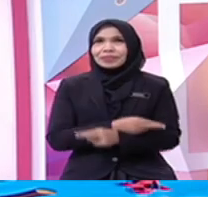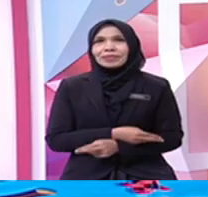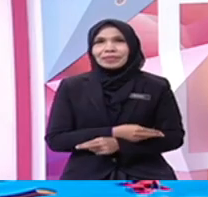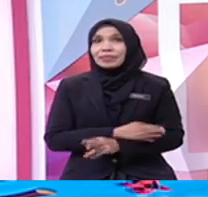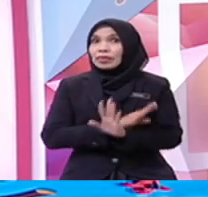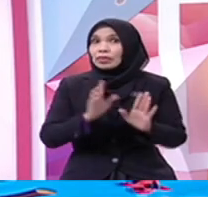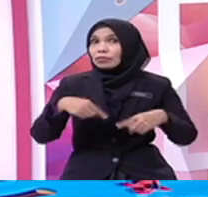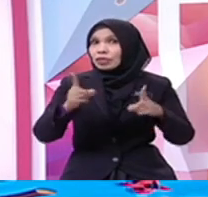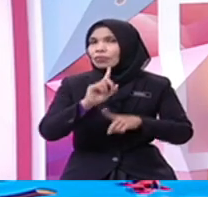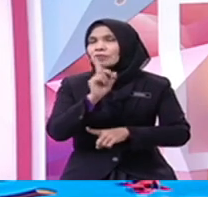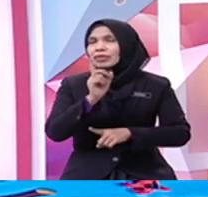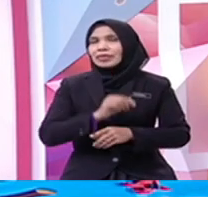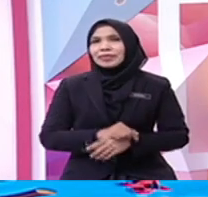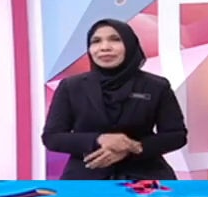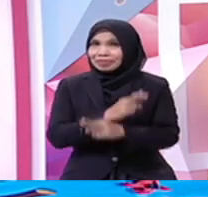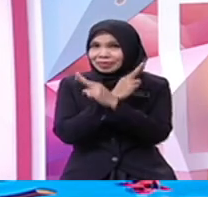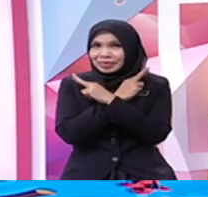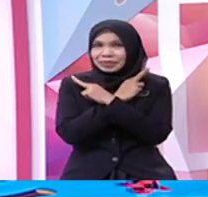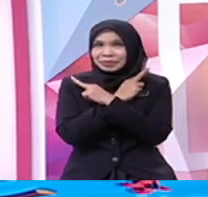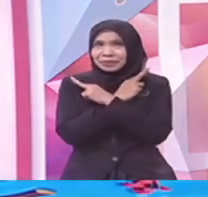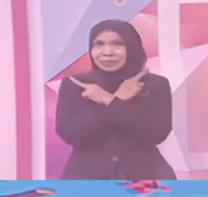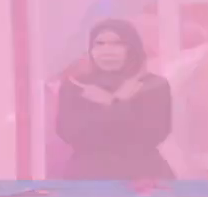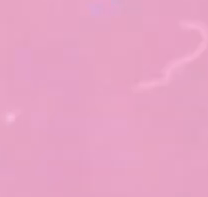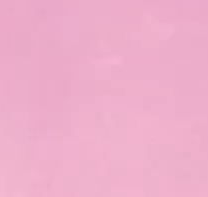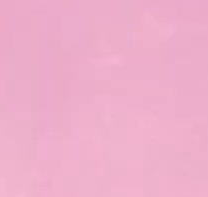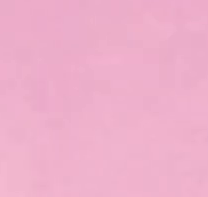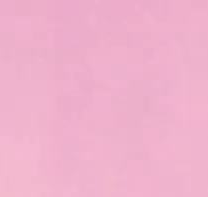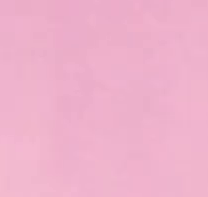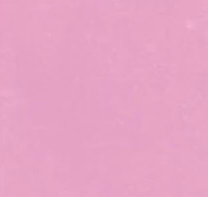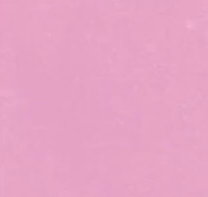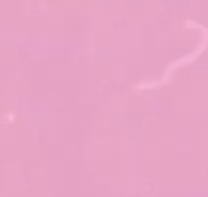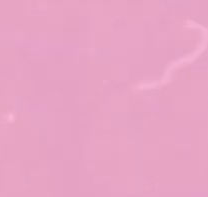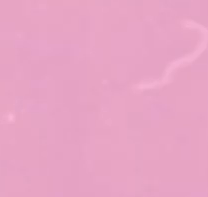kemampuannya hanya di Miami titik-titik cpm Hai